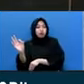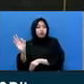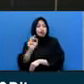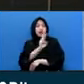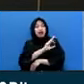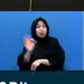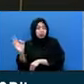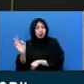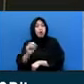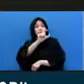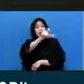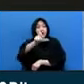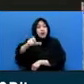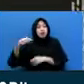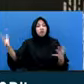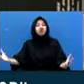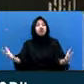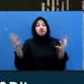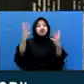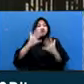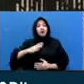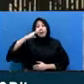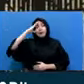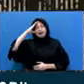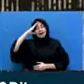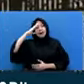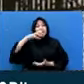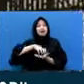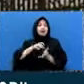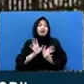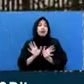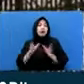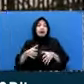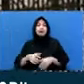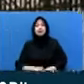Hud ke-79 Republik Indonesia di ibukota Nusantara